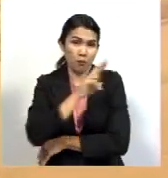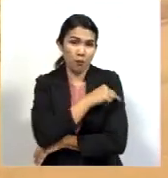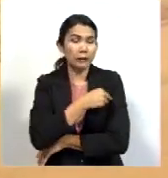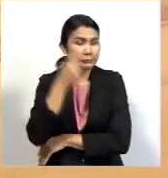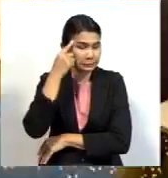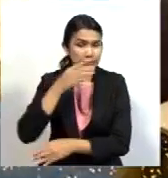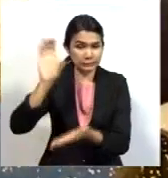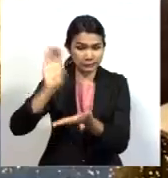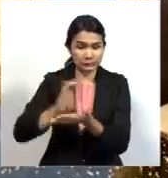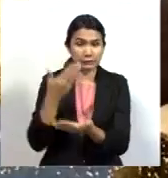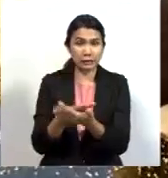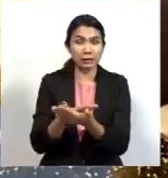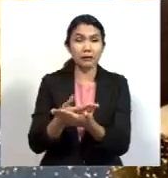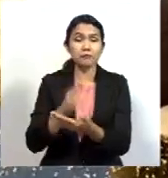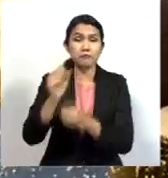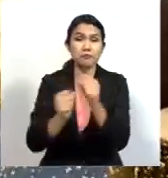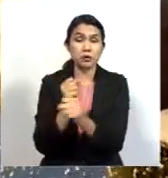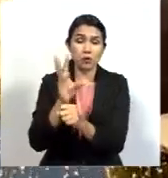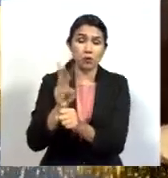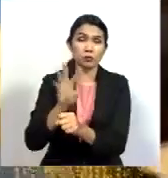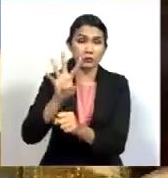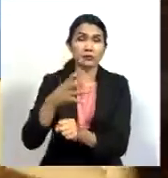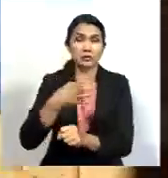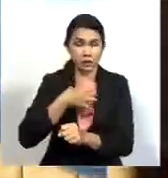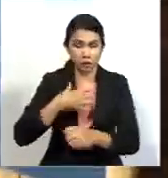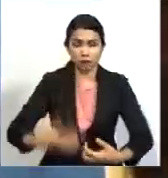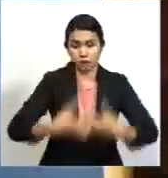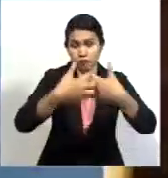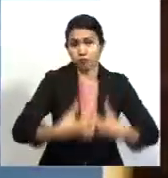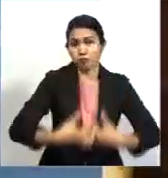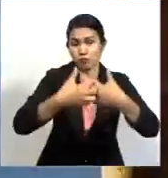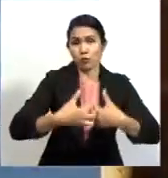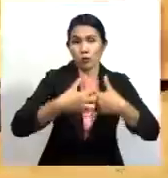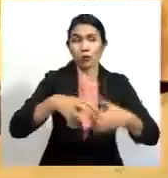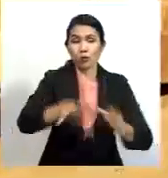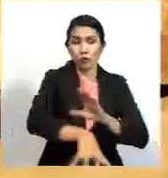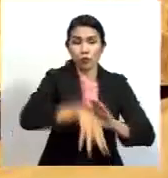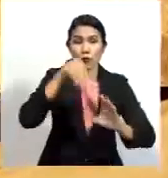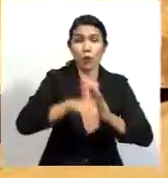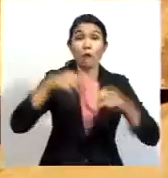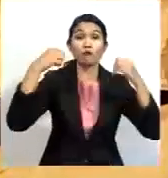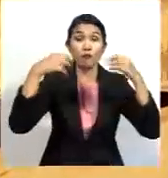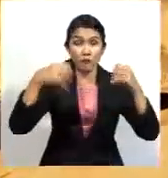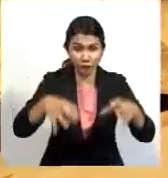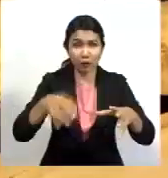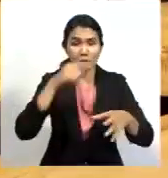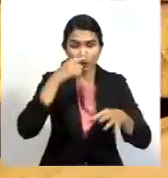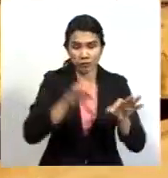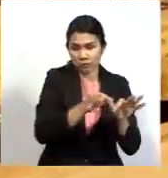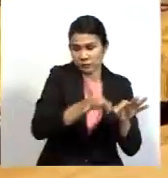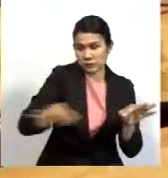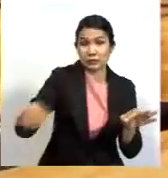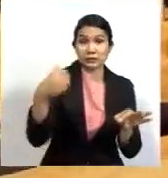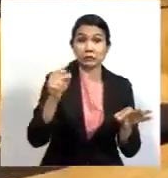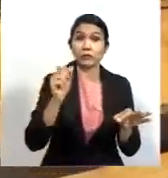ปี2564เพื่อก่อสร้างสถานีสูบน้ำด้วยไฟฟ้าพร้อมระบบท่อส่งน้ำระยะทาง10กิโลเม